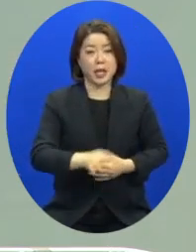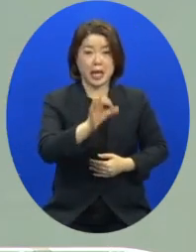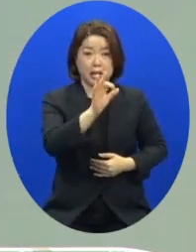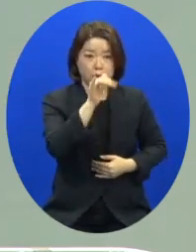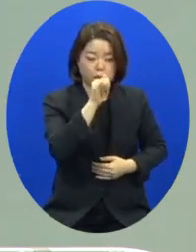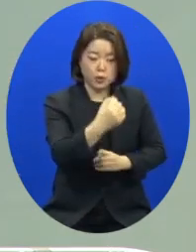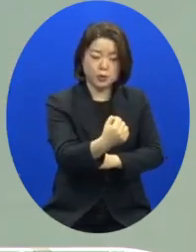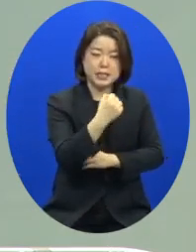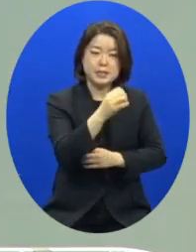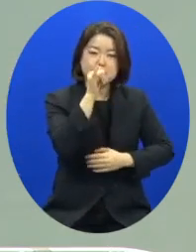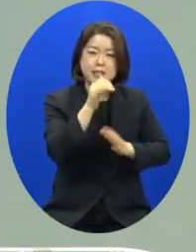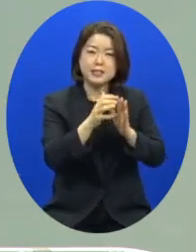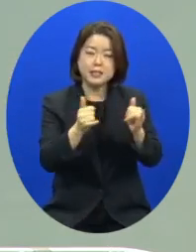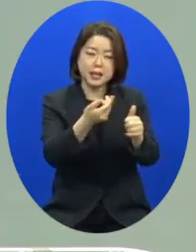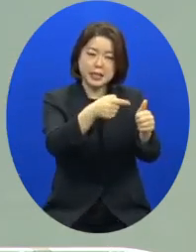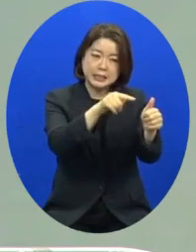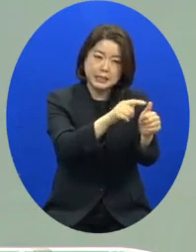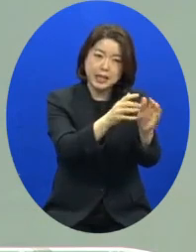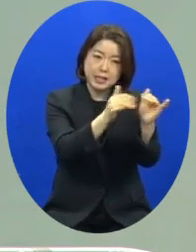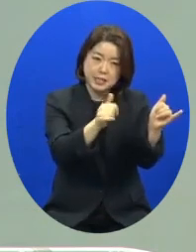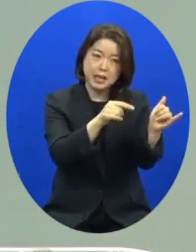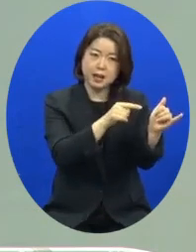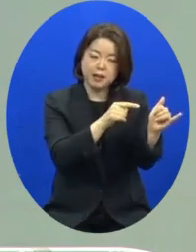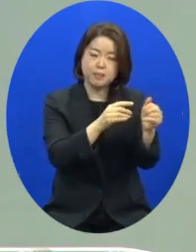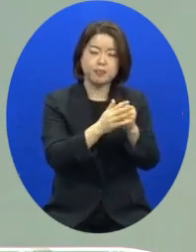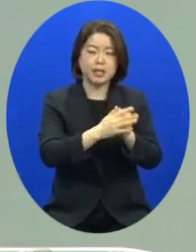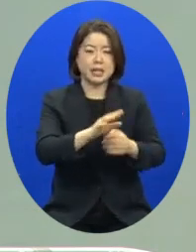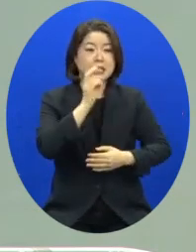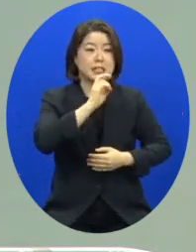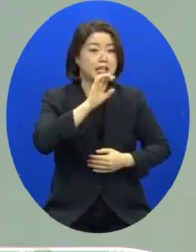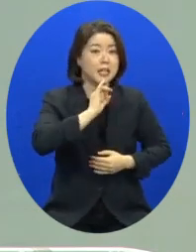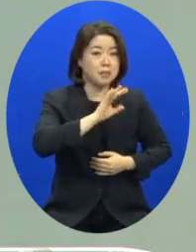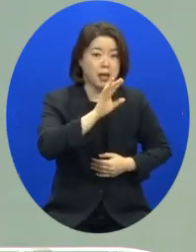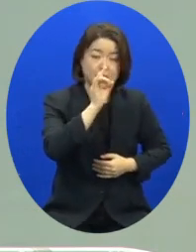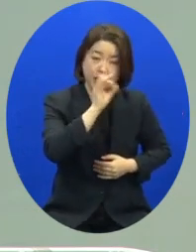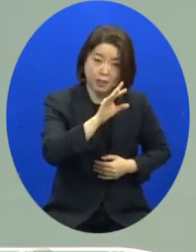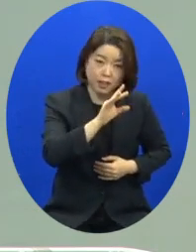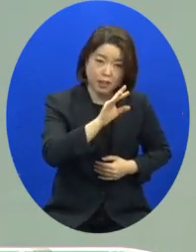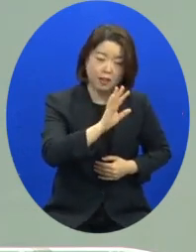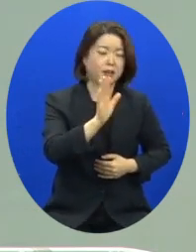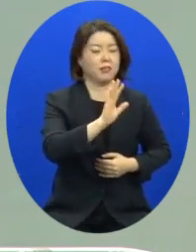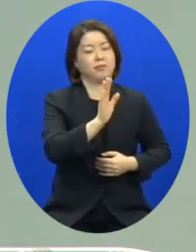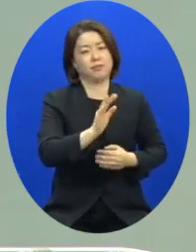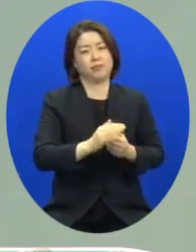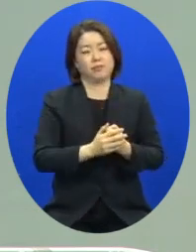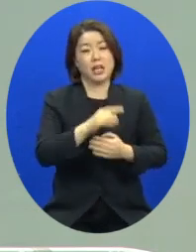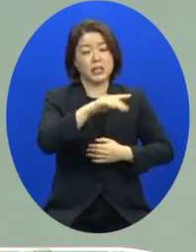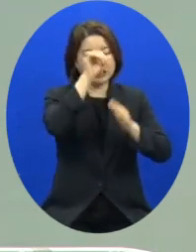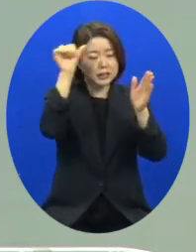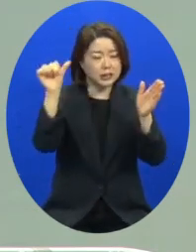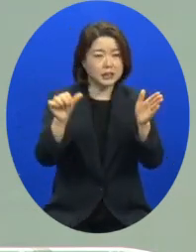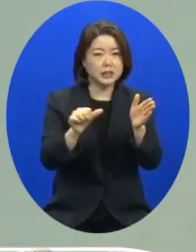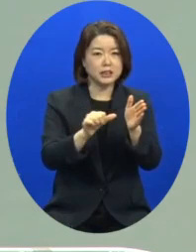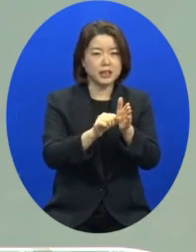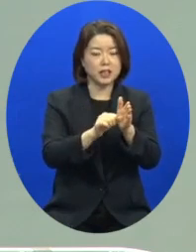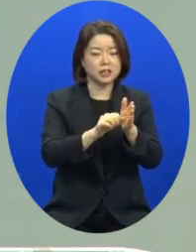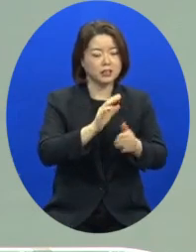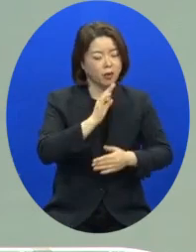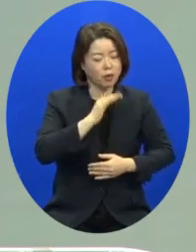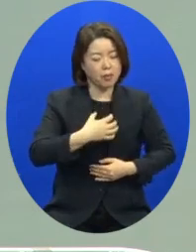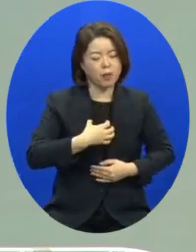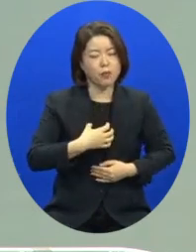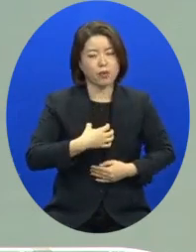있는 사람을 의지하는 사람은 찬양만 안 되는 게 아닙니다. 그 인생은 정말